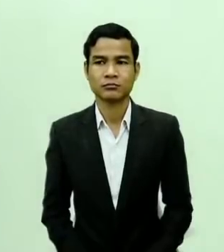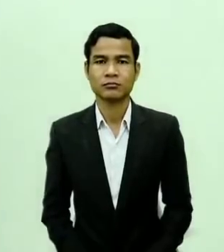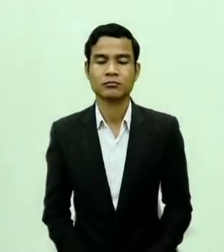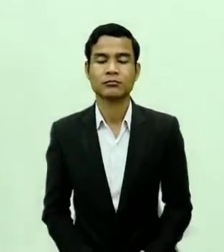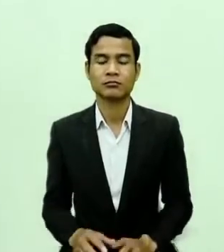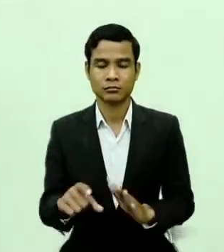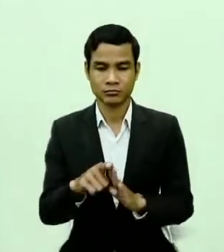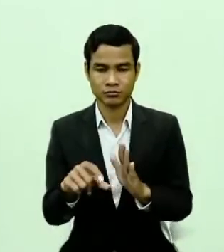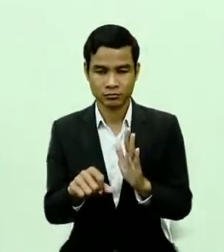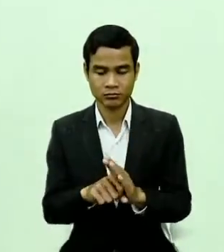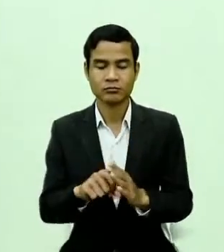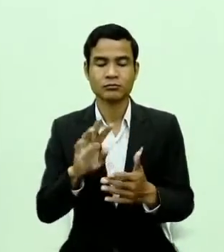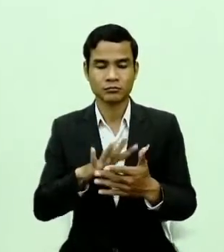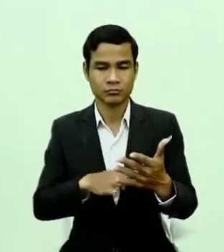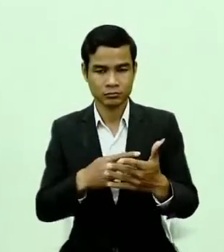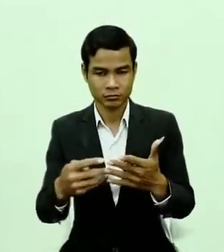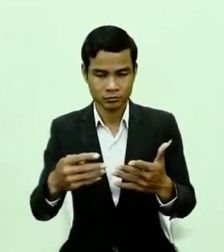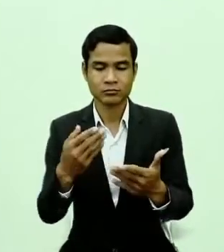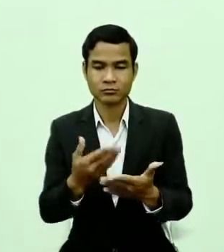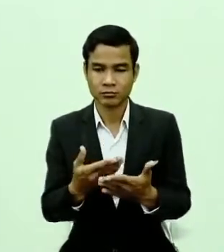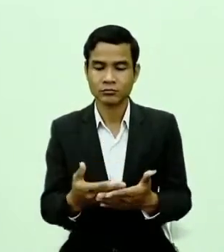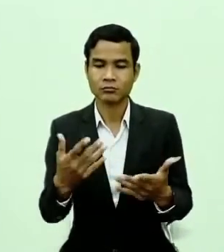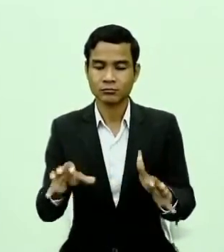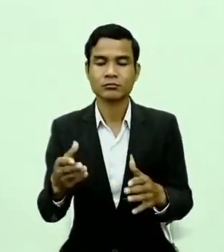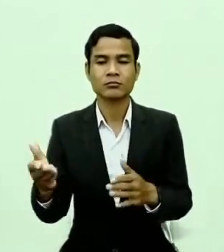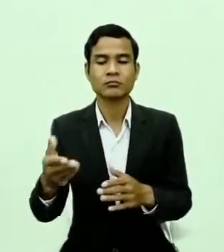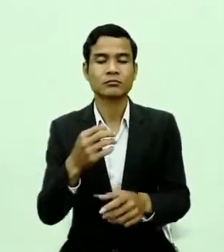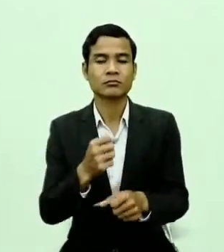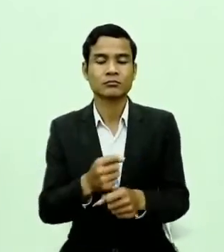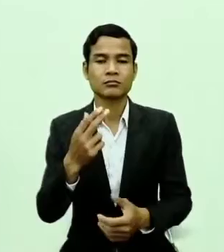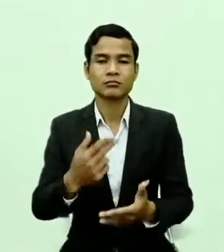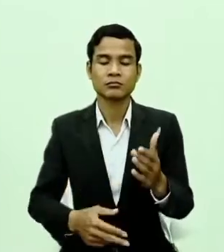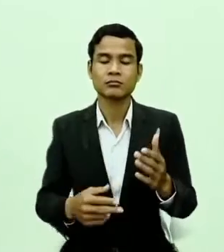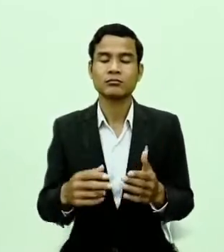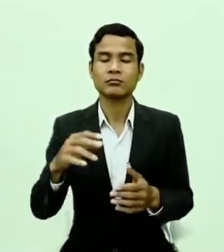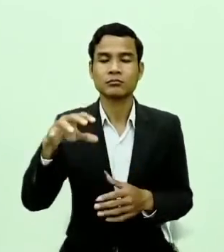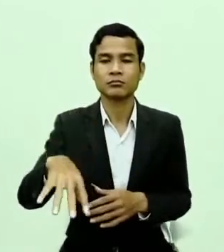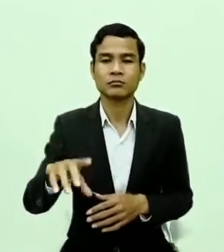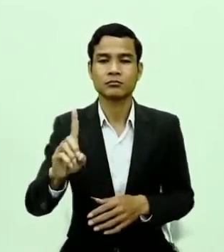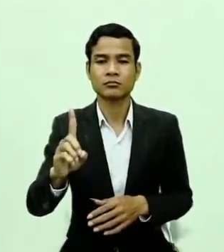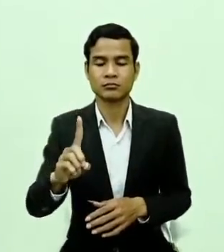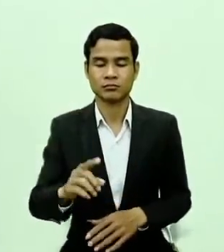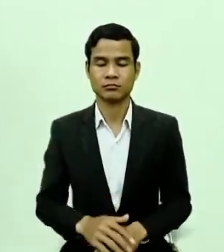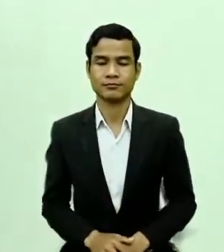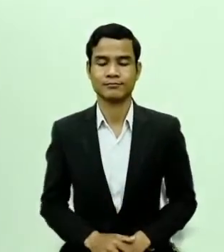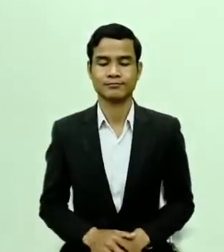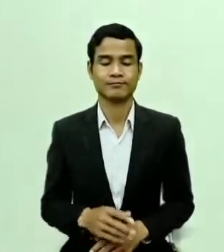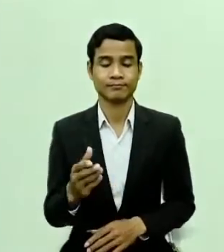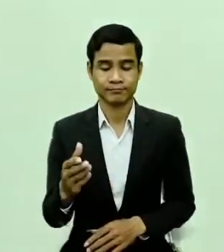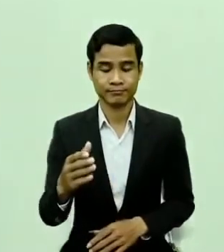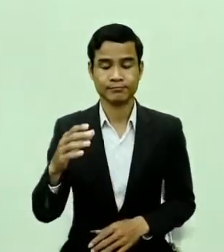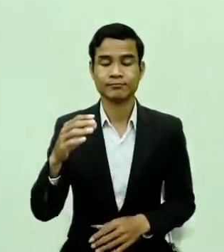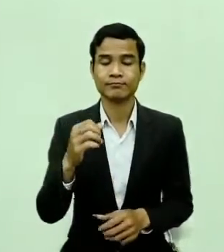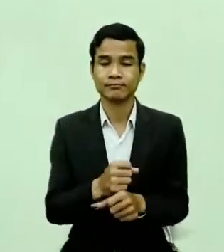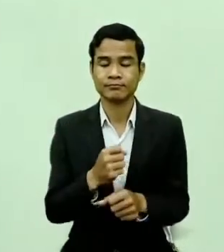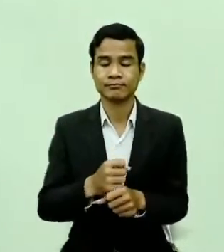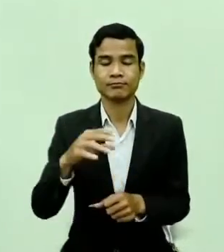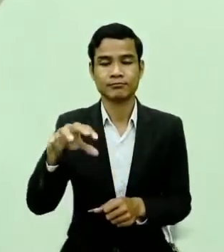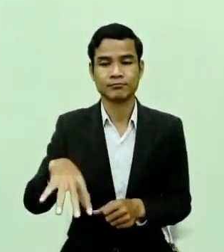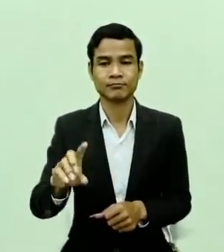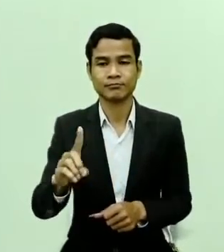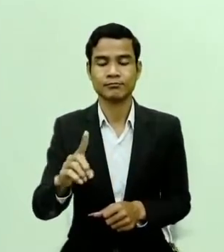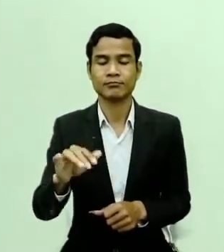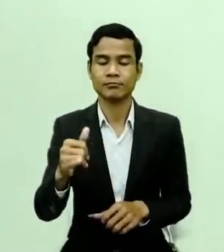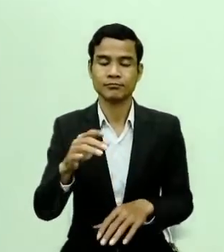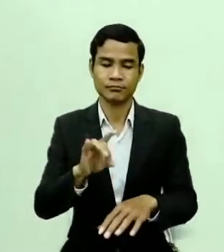Tôi tìm cầm nọt chú mua phán ca hai thầy dương thử phụ ấy. Thu nữ ảy nà. Ê tiết con. Thu nữ. Pê